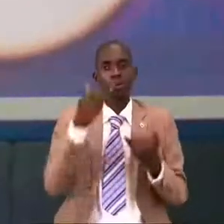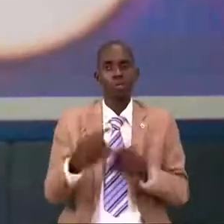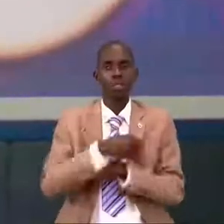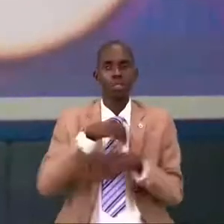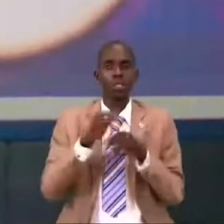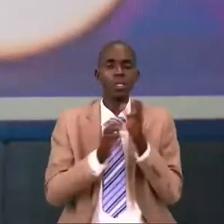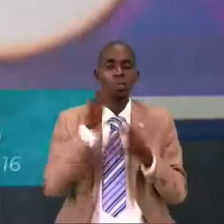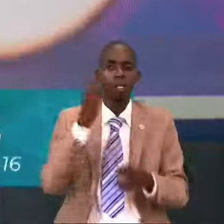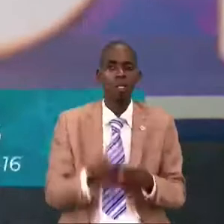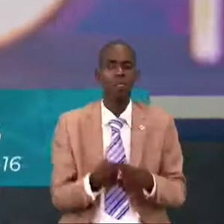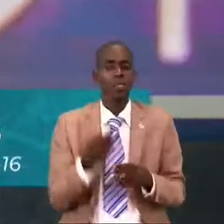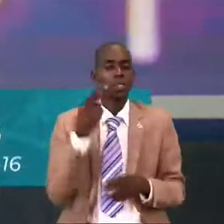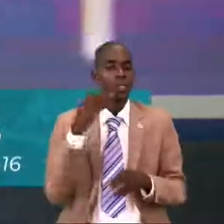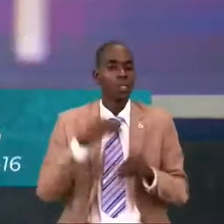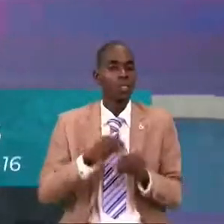verset 11.